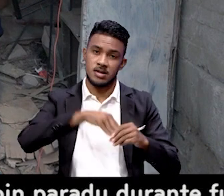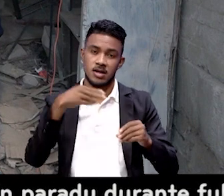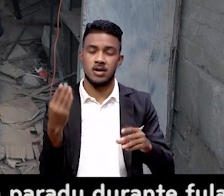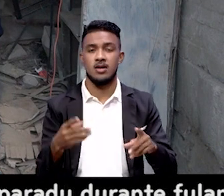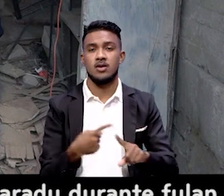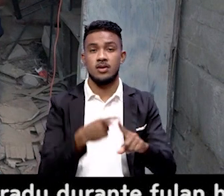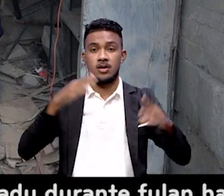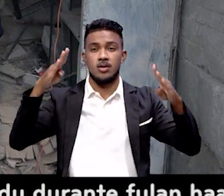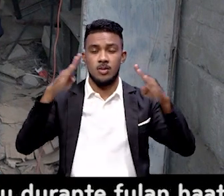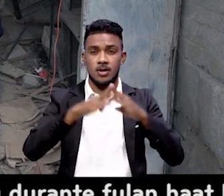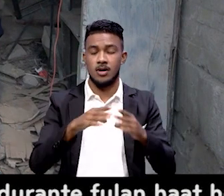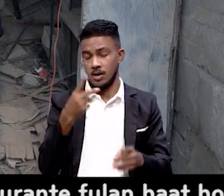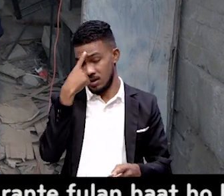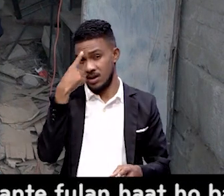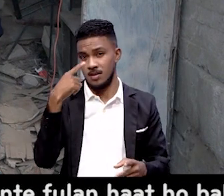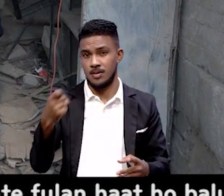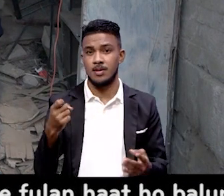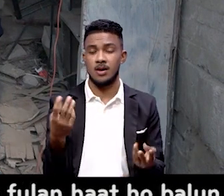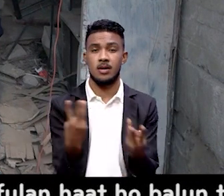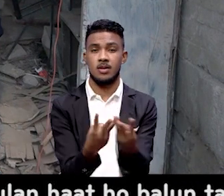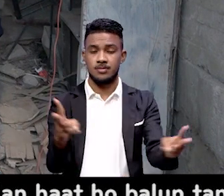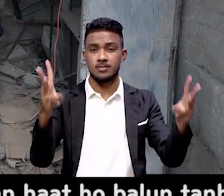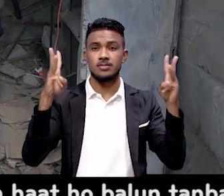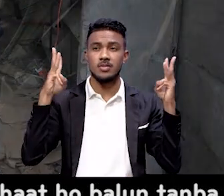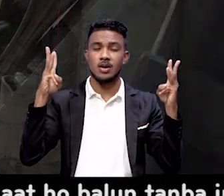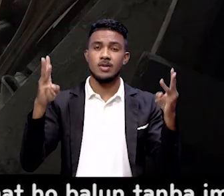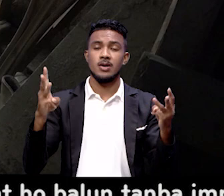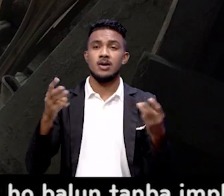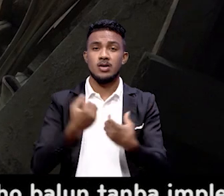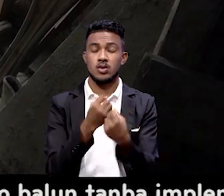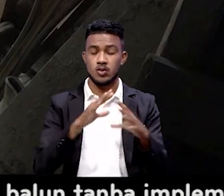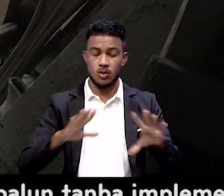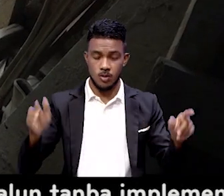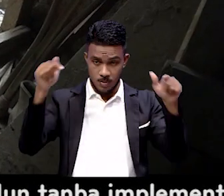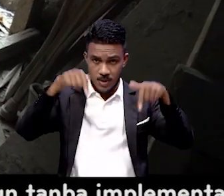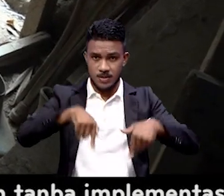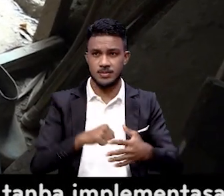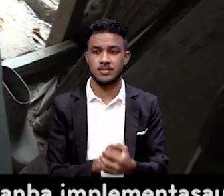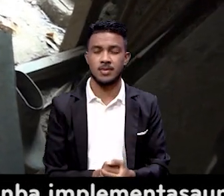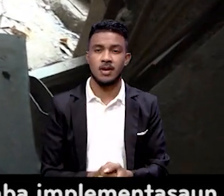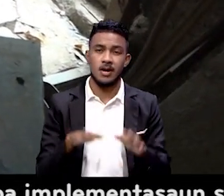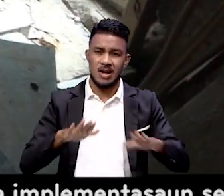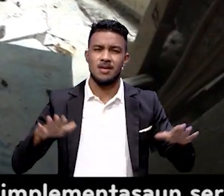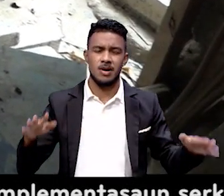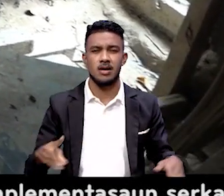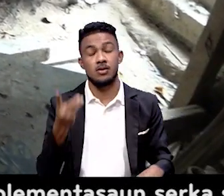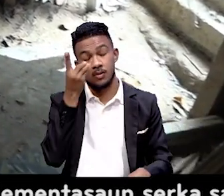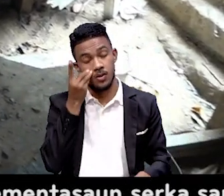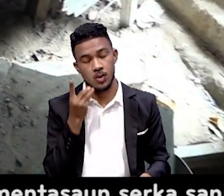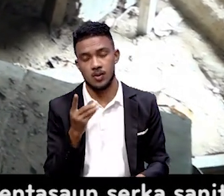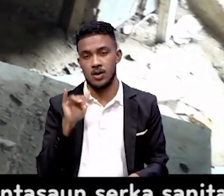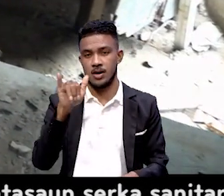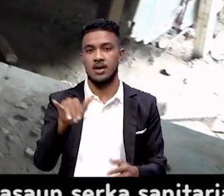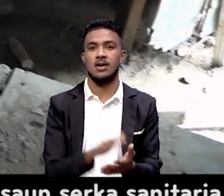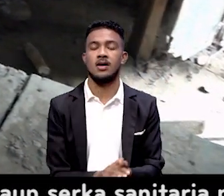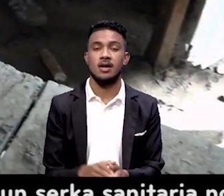Tamba lete ne mos moru lete ne mos sore ne to hikta tama mai an. Lavar tu kor hela. Kalai ba pus te